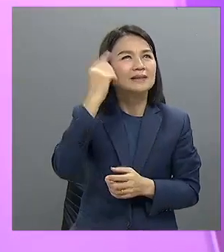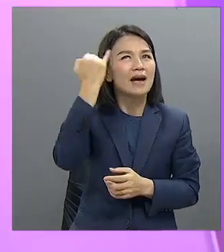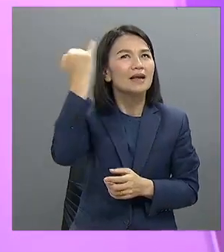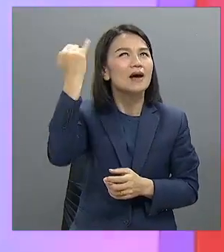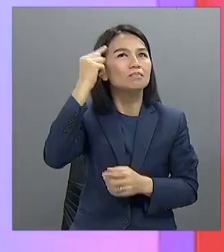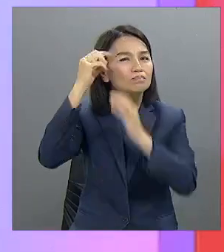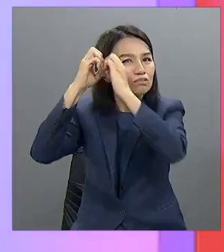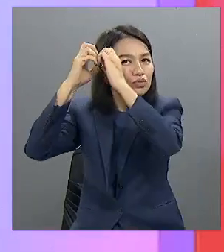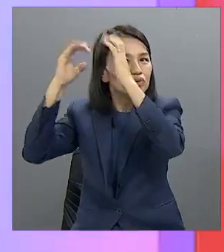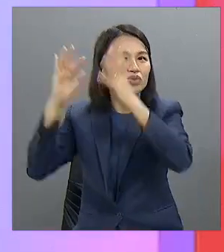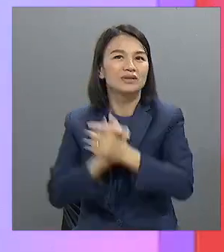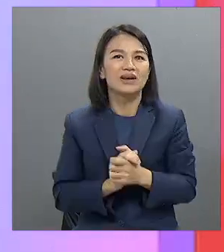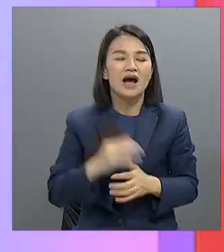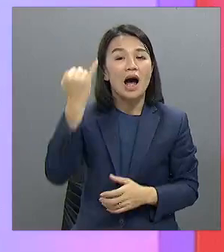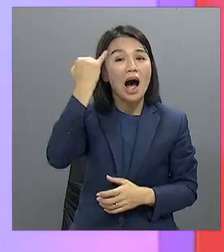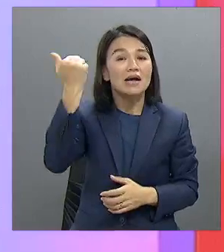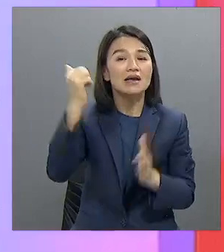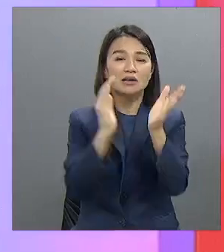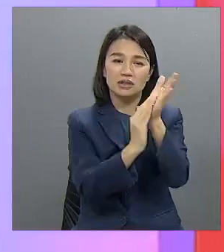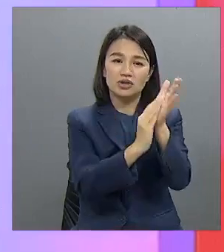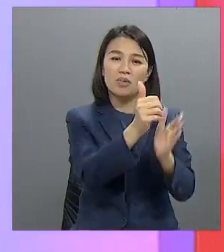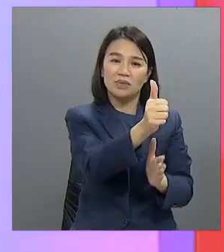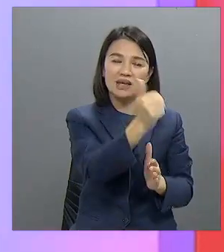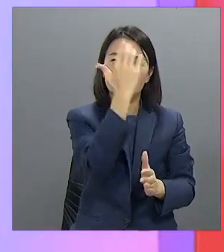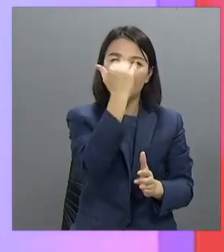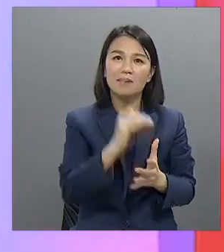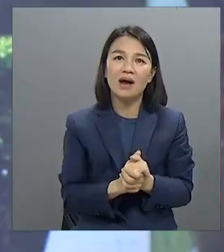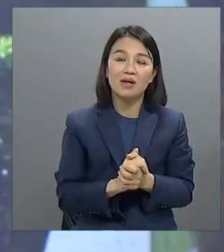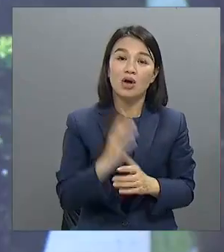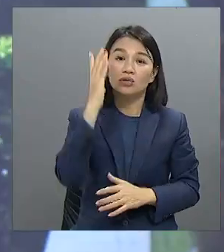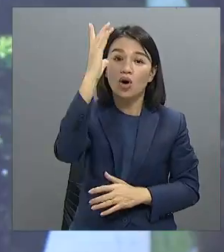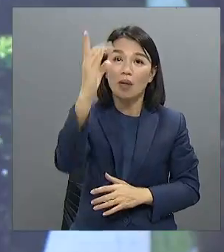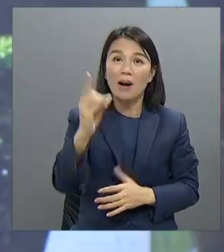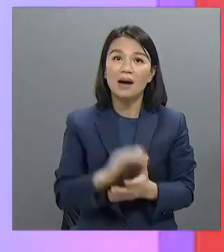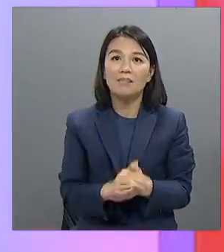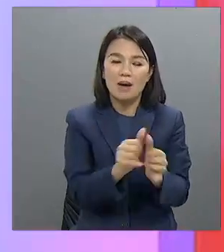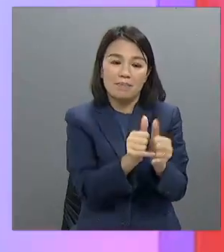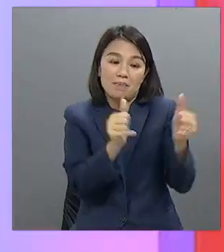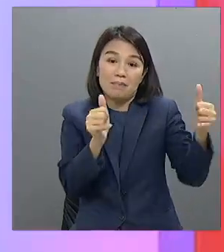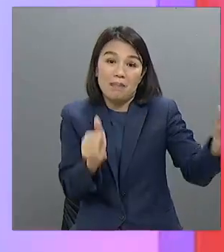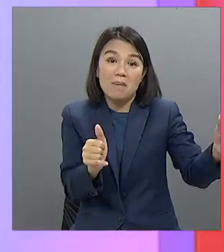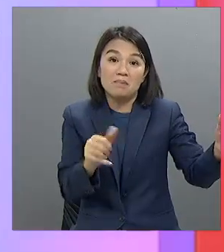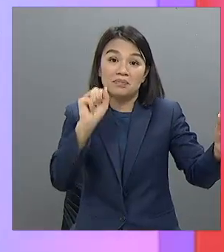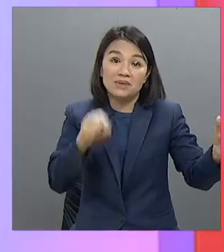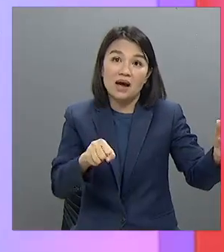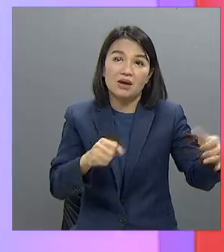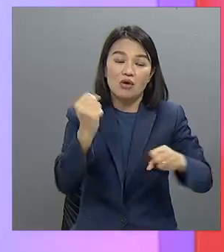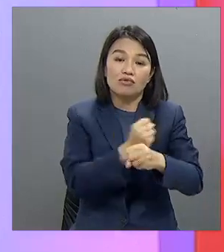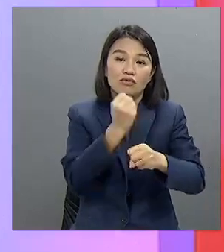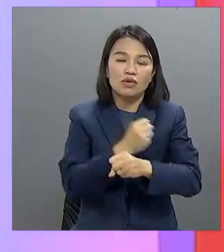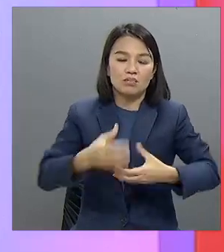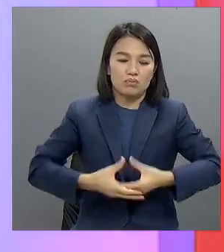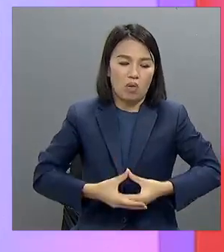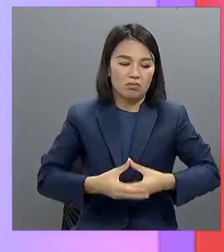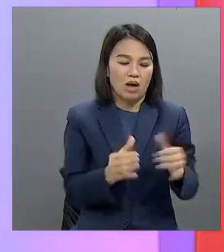ไอเดียที่ดีนะชื่นชมคุณผู้ชมไม่แน่นะวัดต่อไปนี้คือมันต้องเว้นระยะห่างทางสังคมใช่ไหมปฏิบัติธรรมถ้าเกิดว่านั่งใกล้กันเกินเนี่ยมันอา